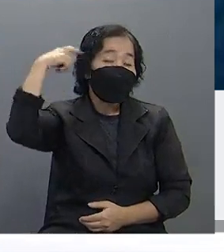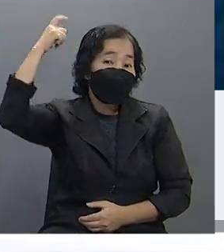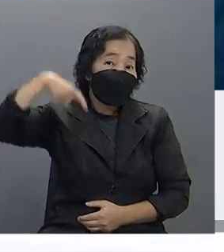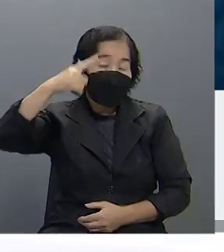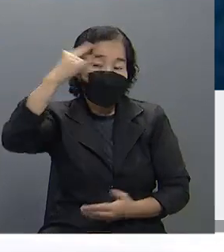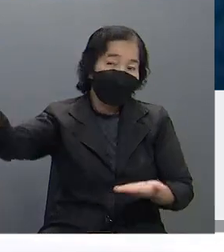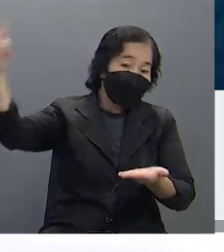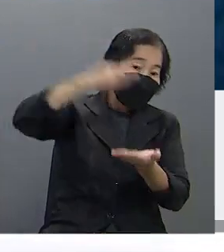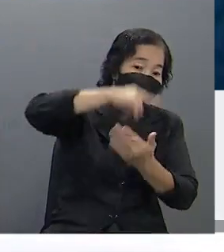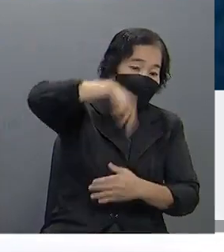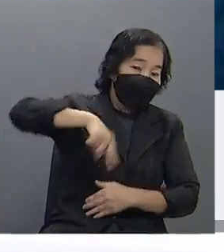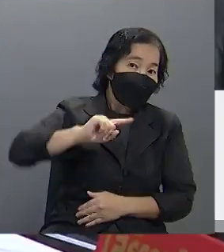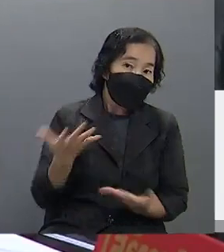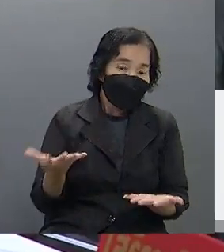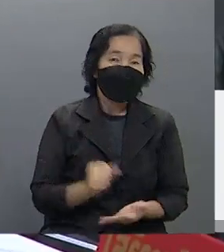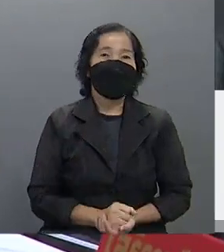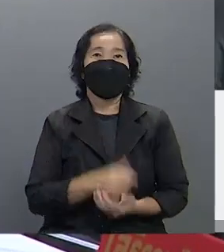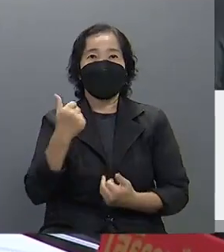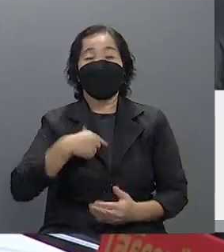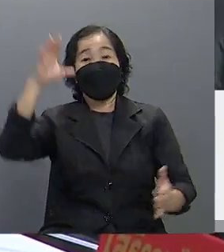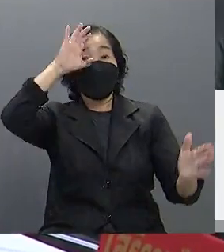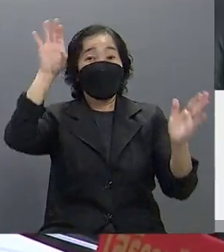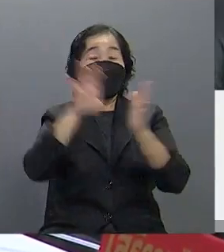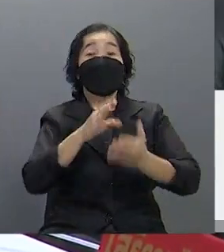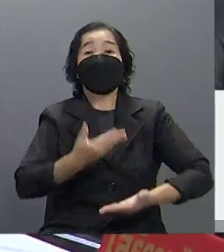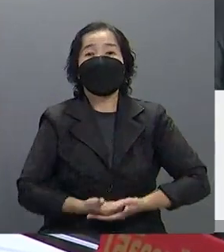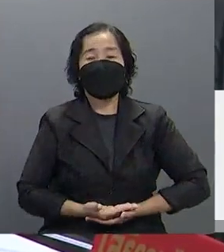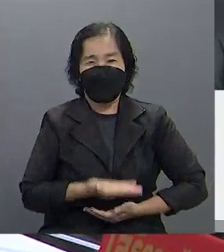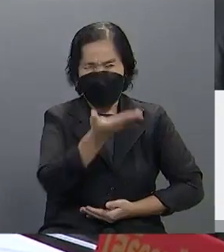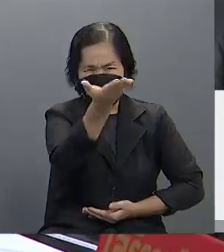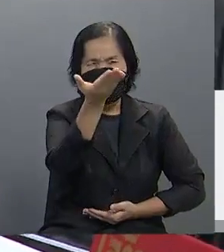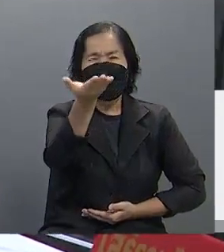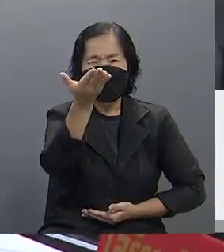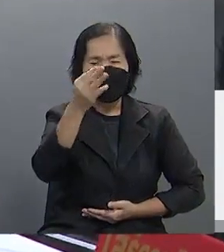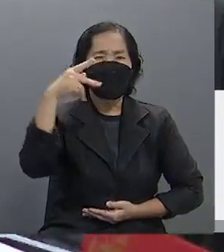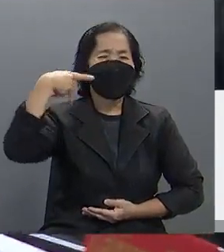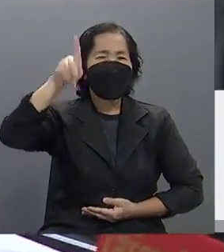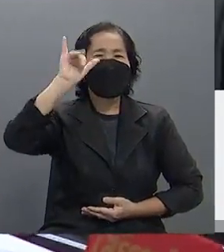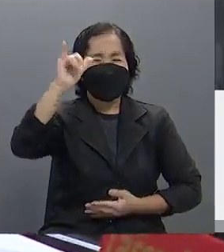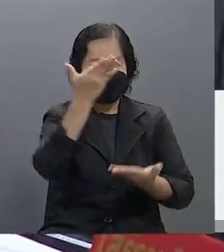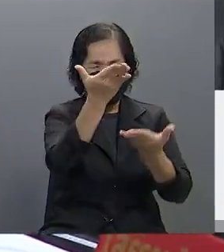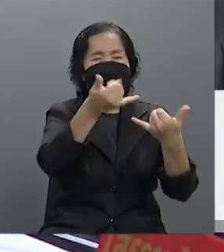ายมงคลกิจยังได้นำพระพุทธรูปมาขอบิณฑบาตให้พลเอกประยุทธ์ปลดปล่อยประเทศไทยด้วยค่ะ